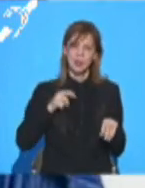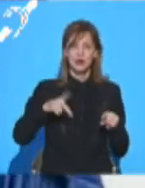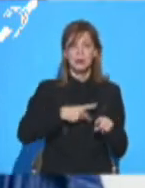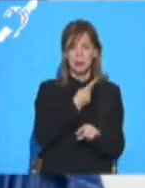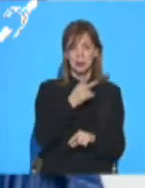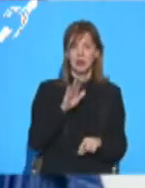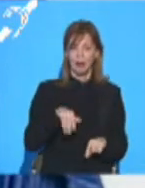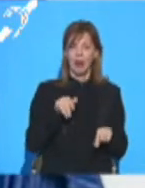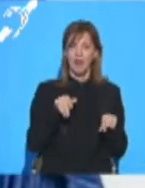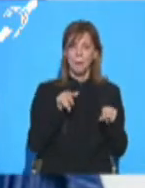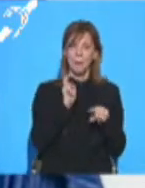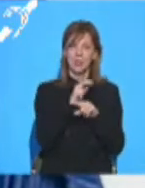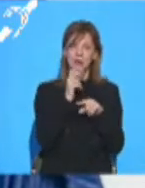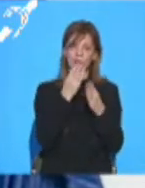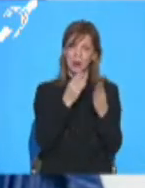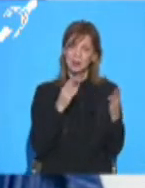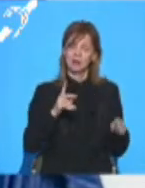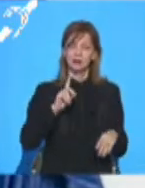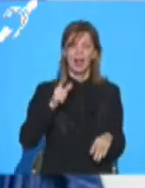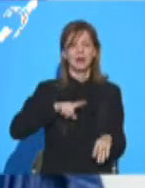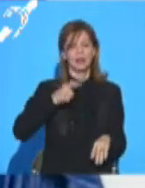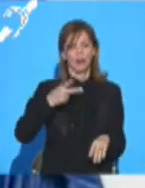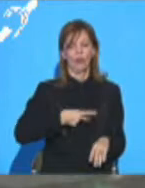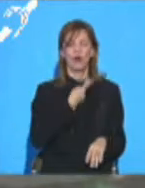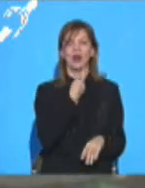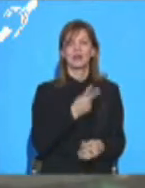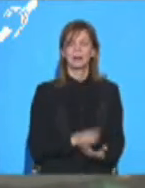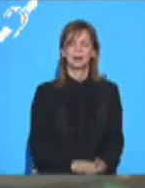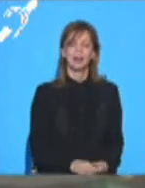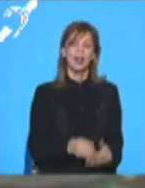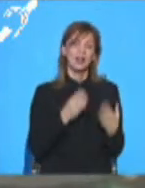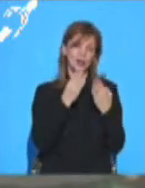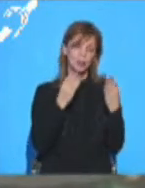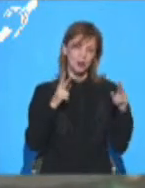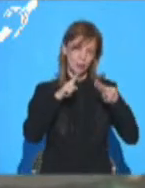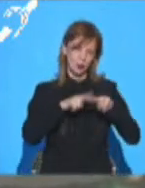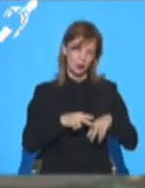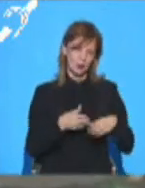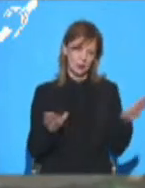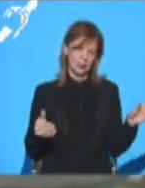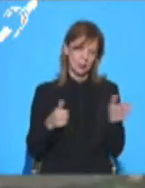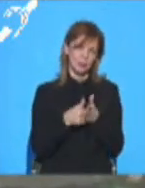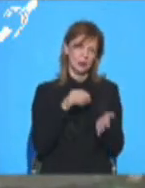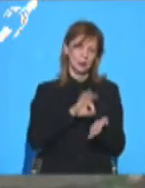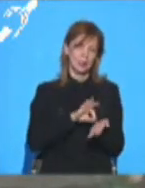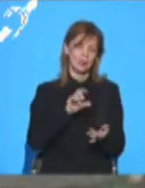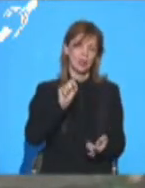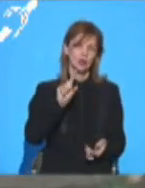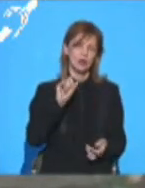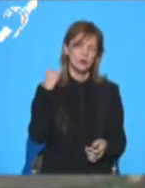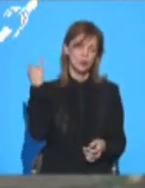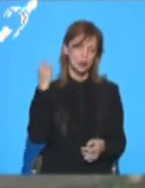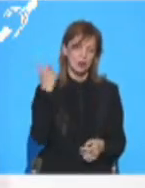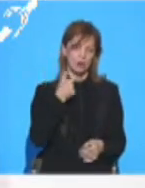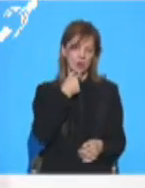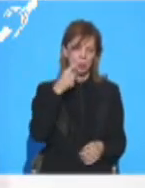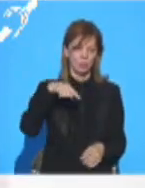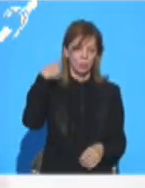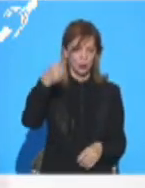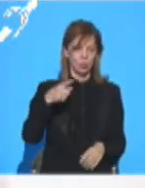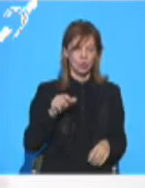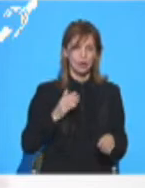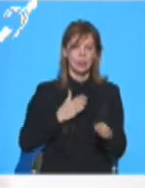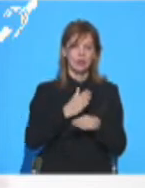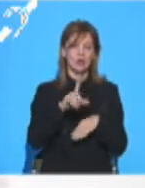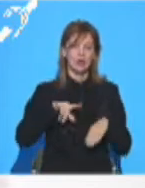că ai o lucrare aici? Da, sunt foarte mândră. Expozițiile vor rămâne deschise până la 12 ianuarie anul viitor, iar